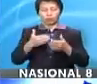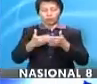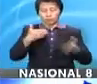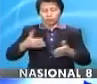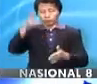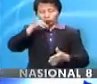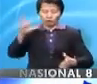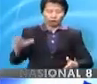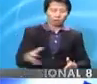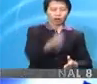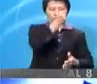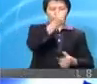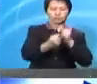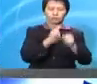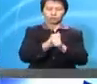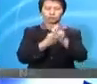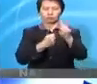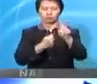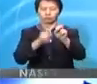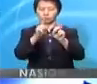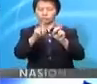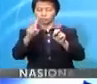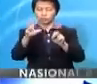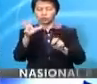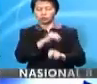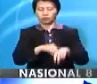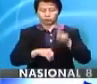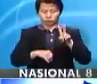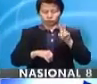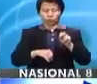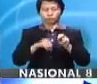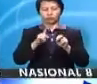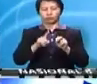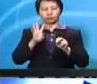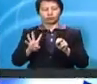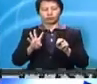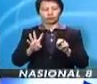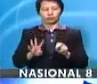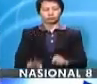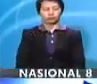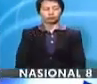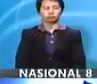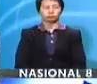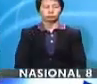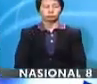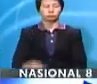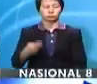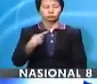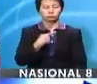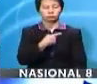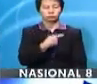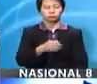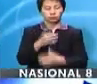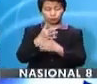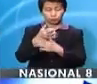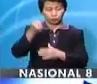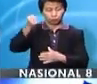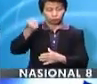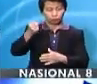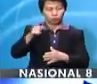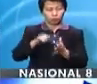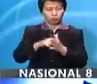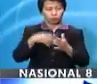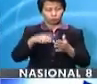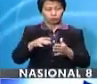kerajaan mengambil alihnya pada 2012 dan 2014. It's not exposed at all to the credit of the shareholders. They are